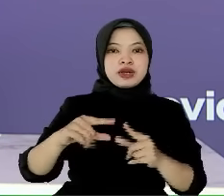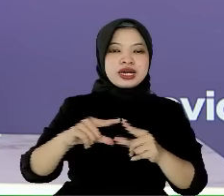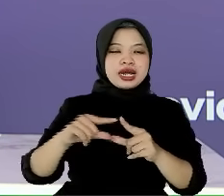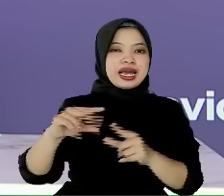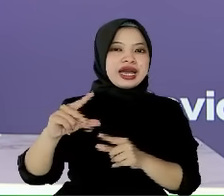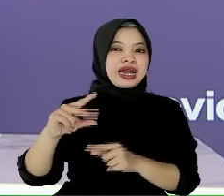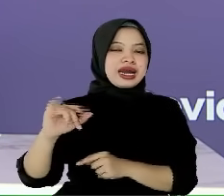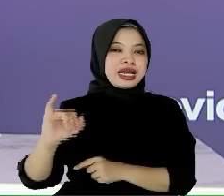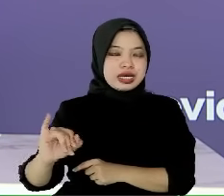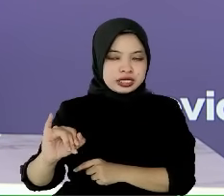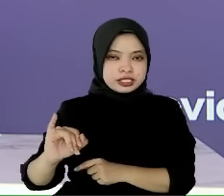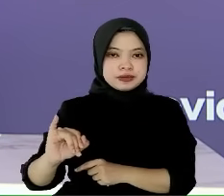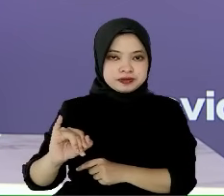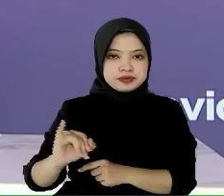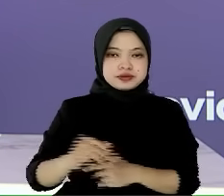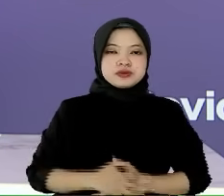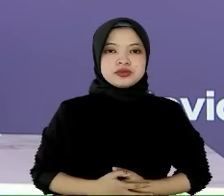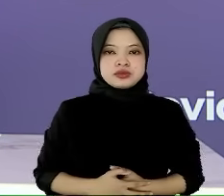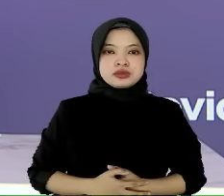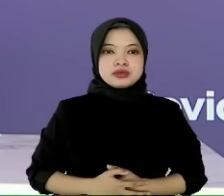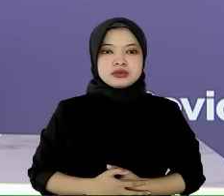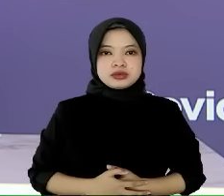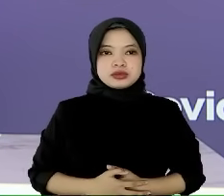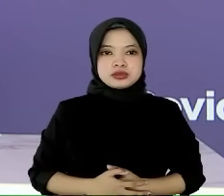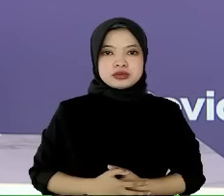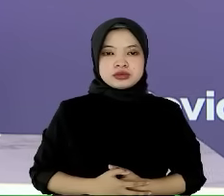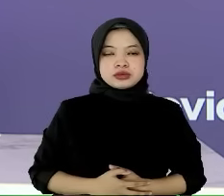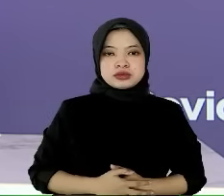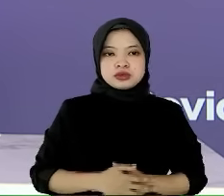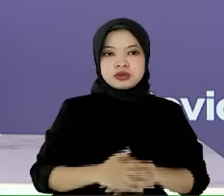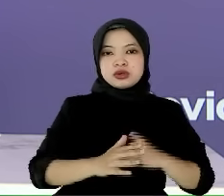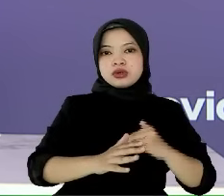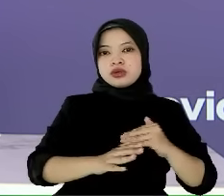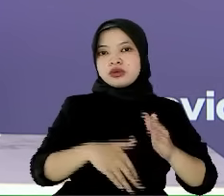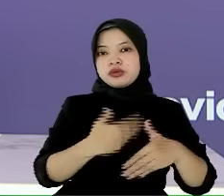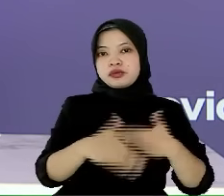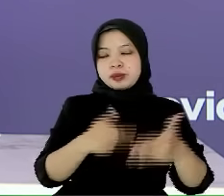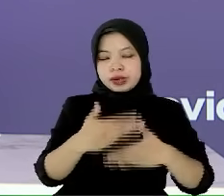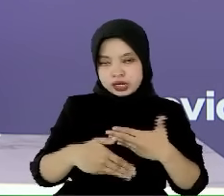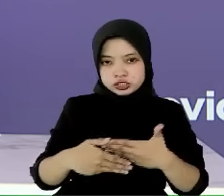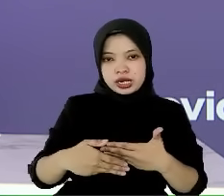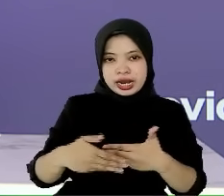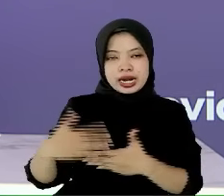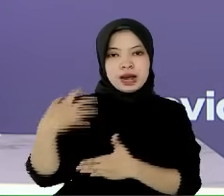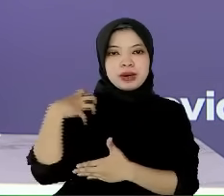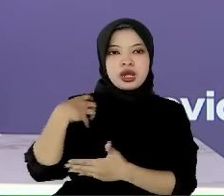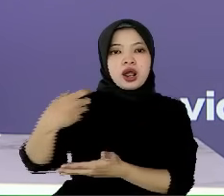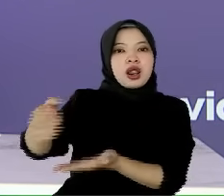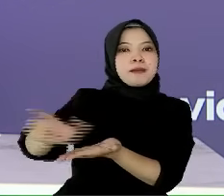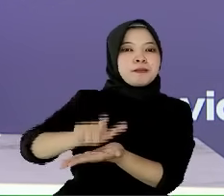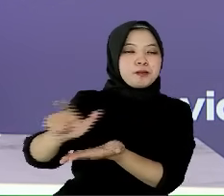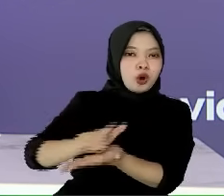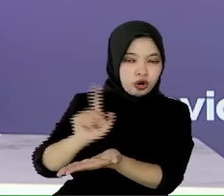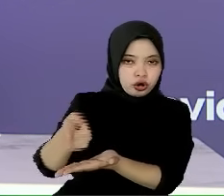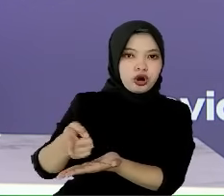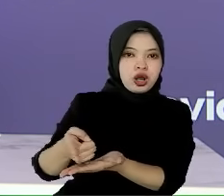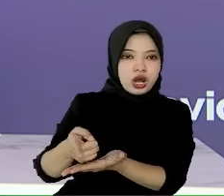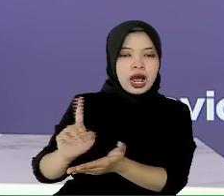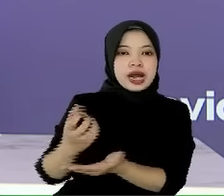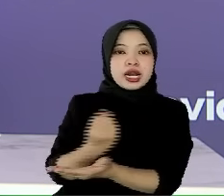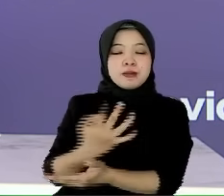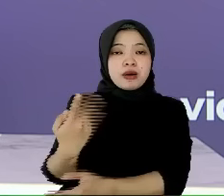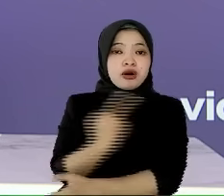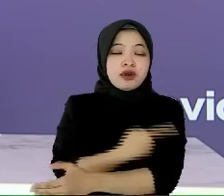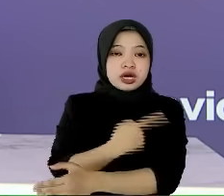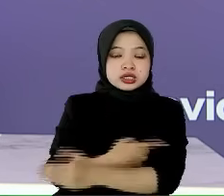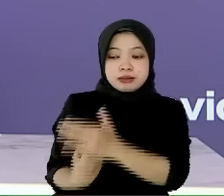RRI. Perusahaan Merck & Co. mengklaim pil antivirus Molnupiravir yang mereka kembangkan